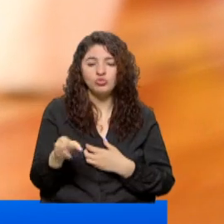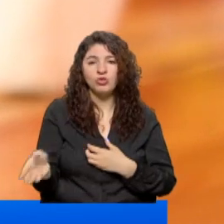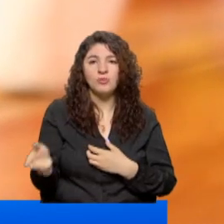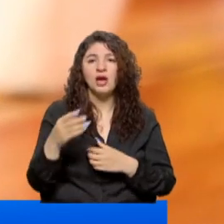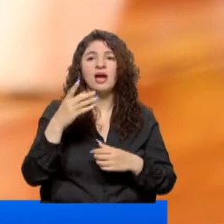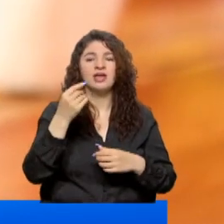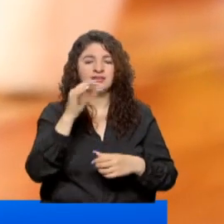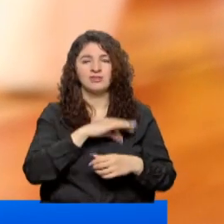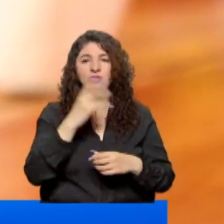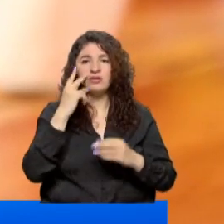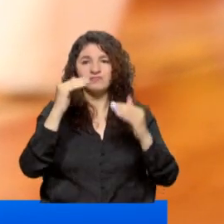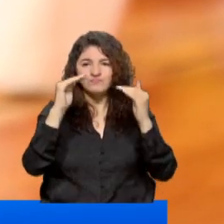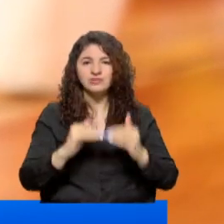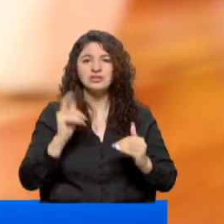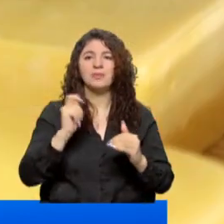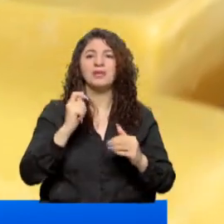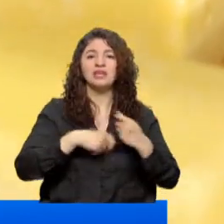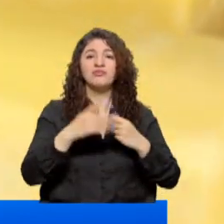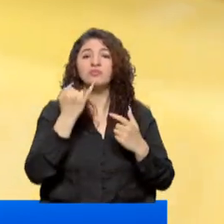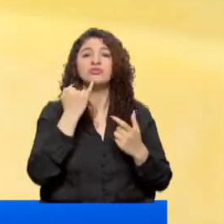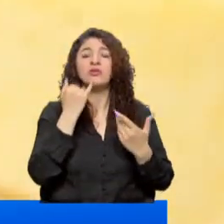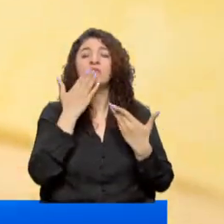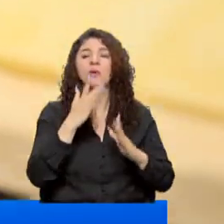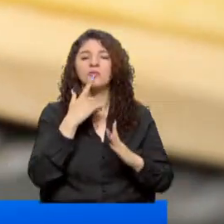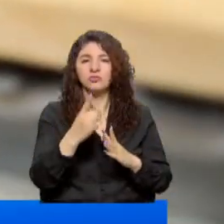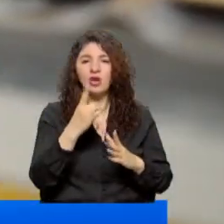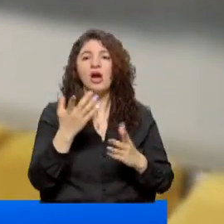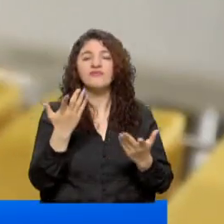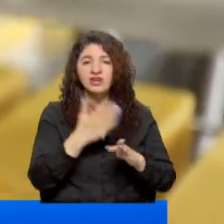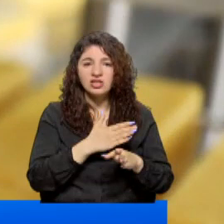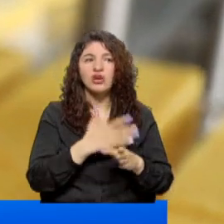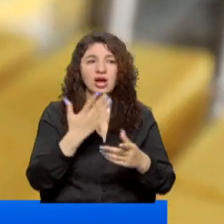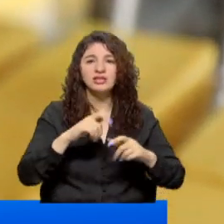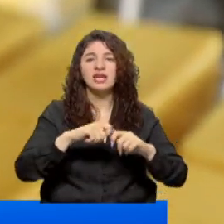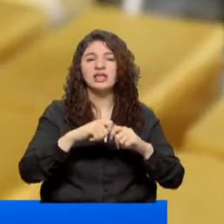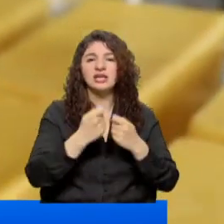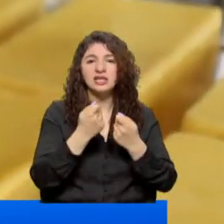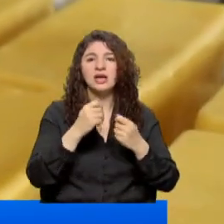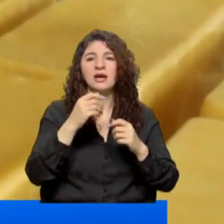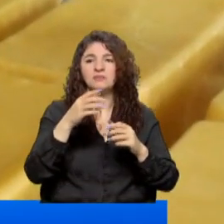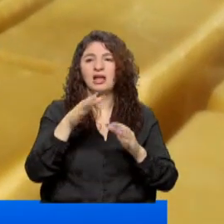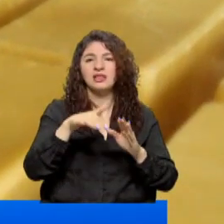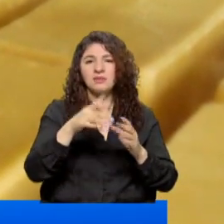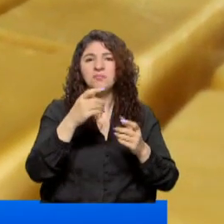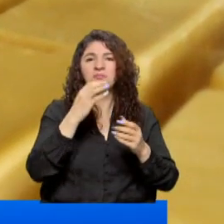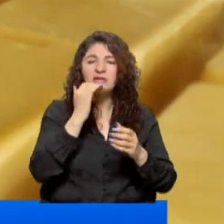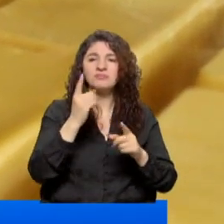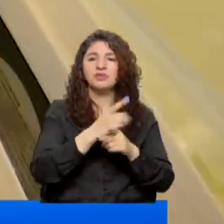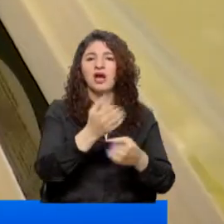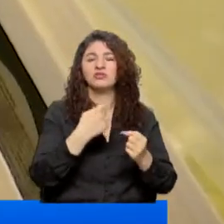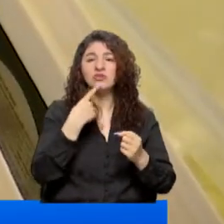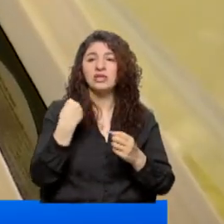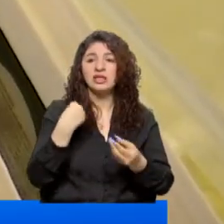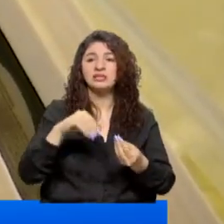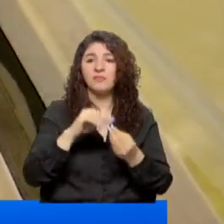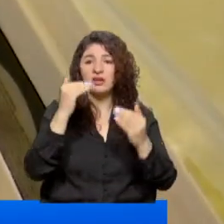yamacına en az seviyeye çeken esnaf dahi müşteri yok diyor vatandaşın artık kırık peynir çökelek satın aldığını söylüyor yeni